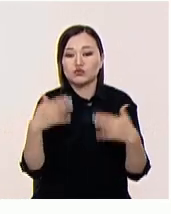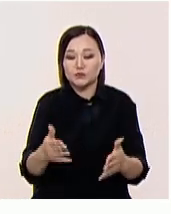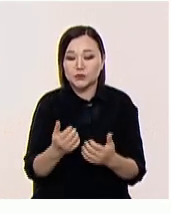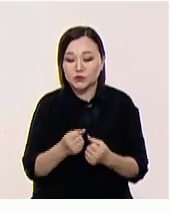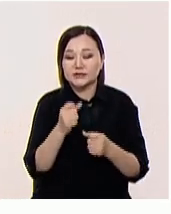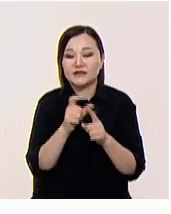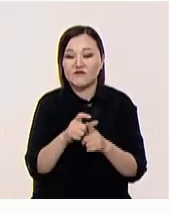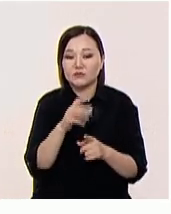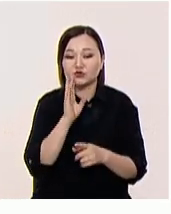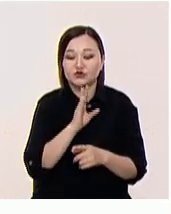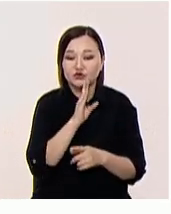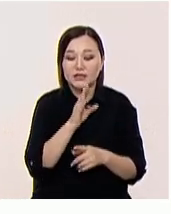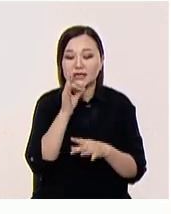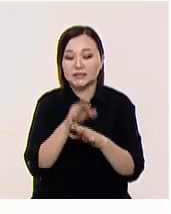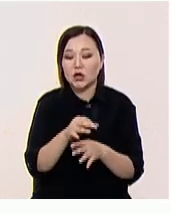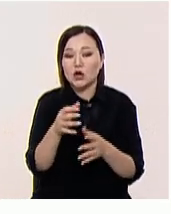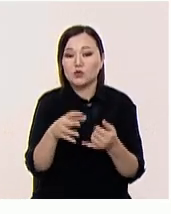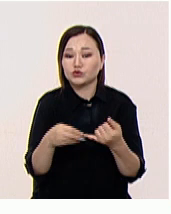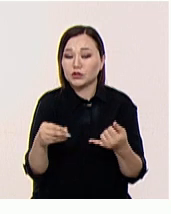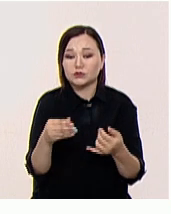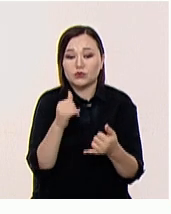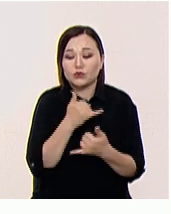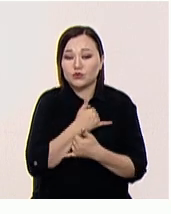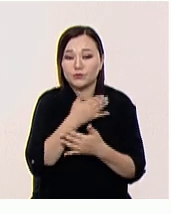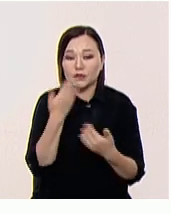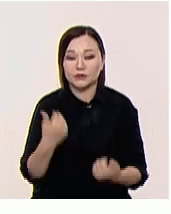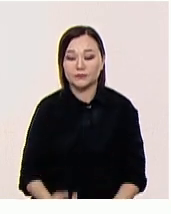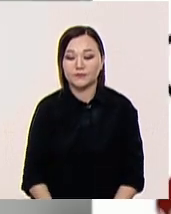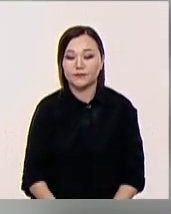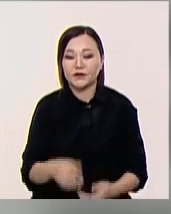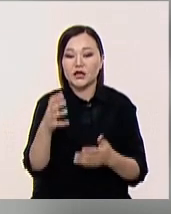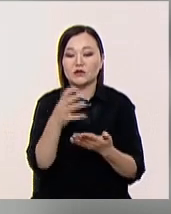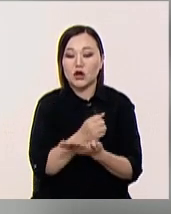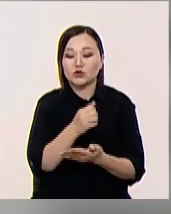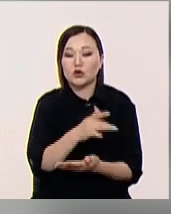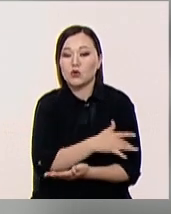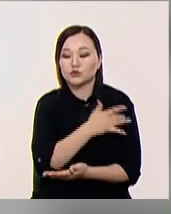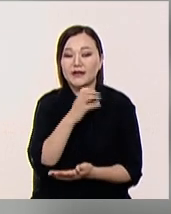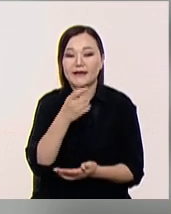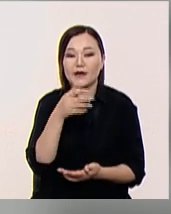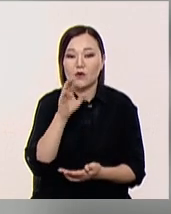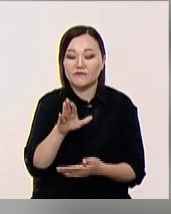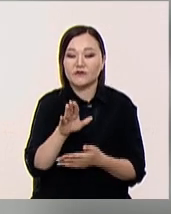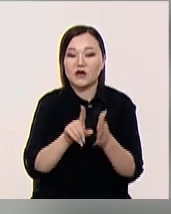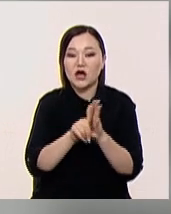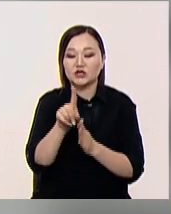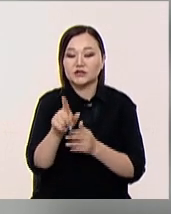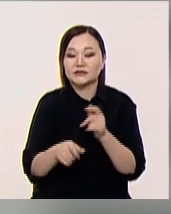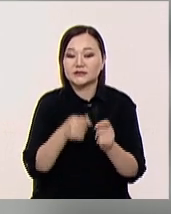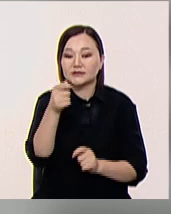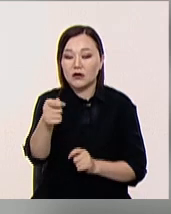по словам жительницы мегаполиса, участок за ней не числится. Нашла услугу в ЕГОВ, начала подавать